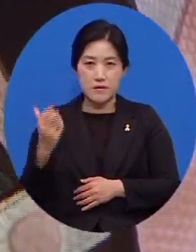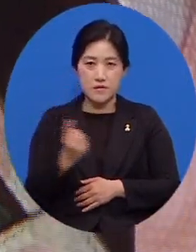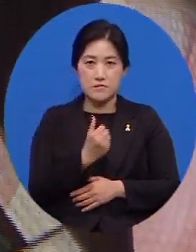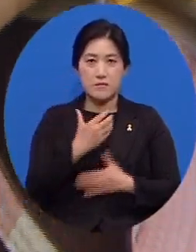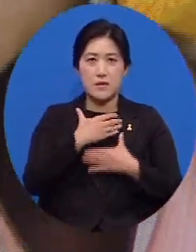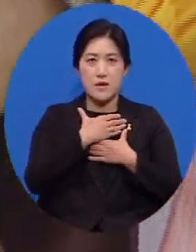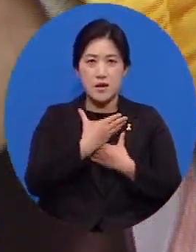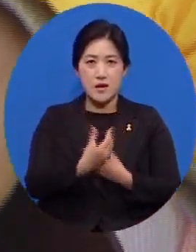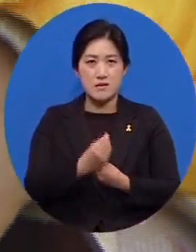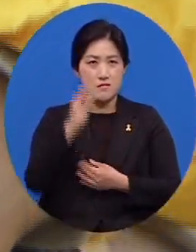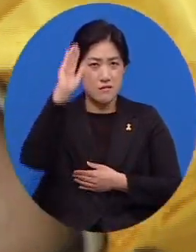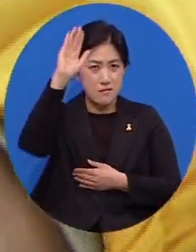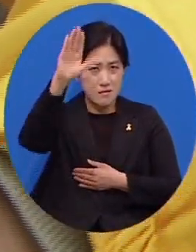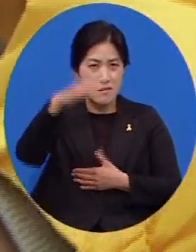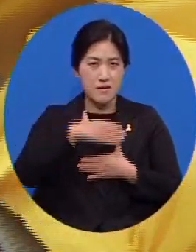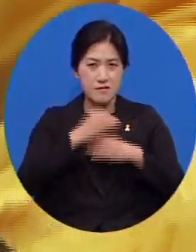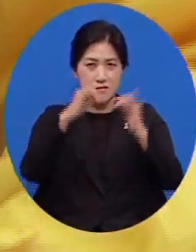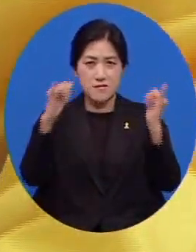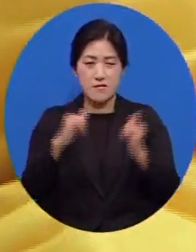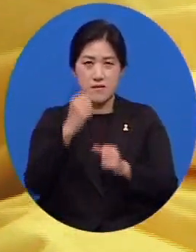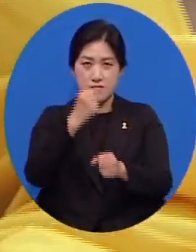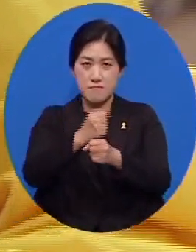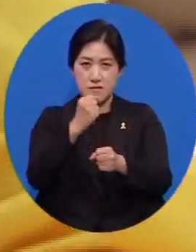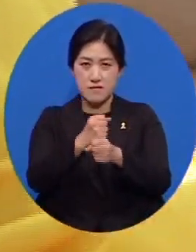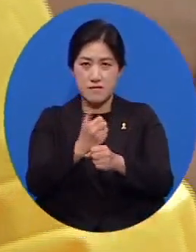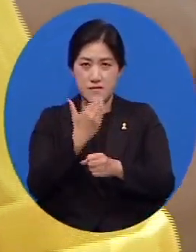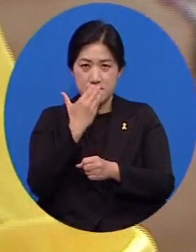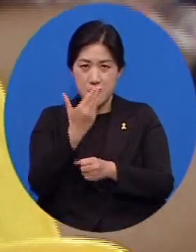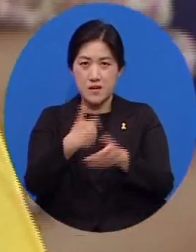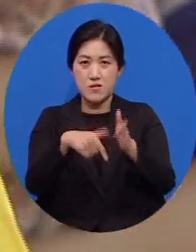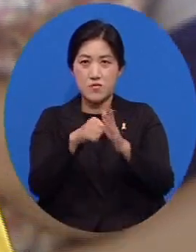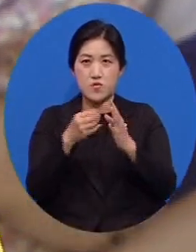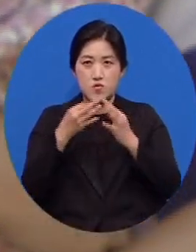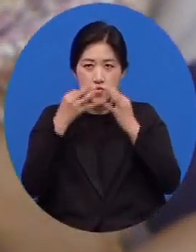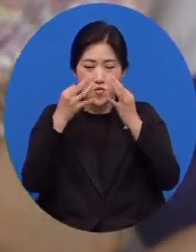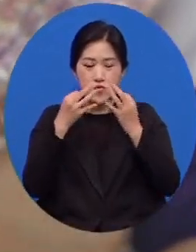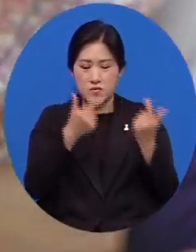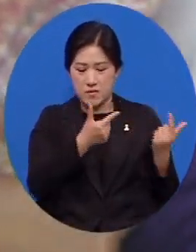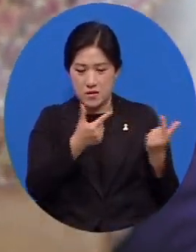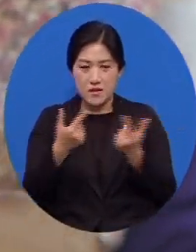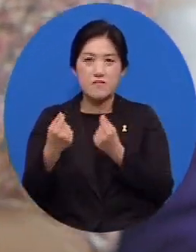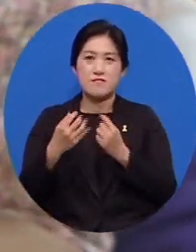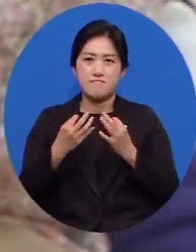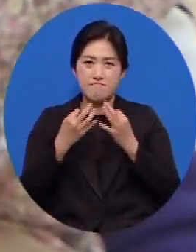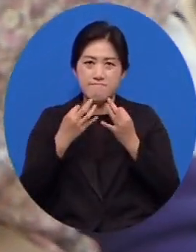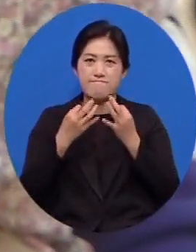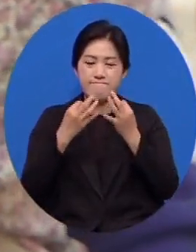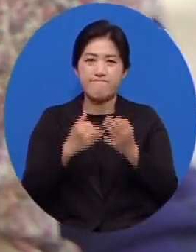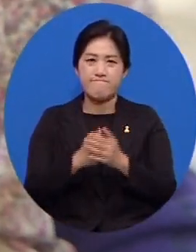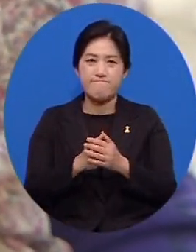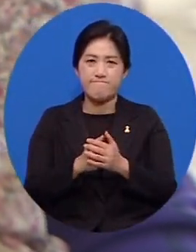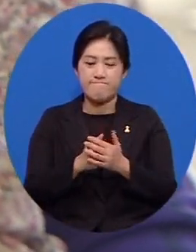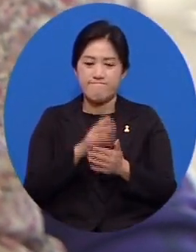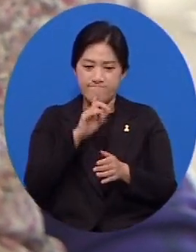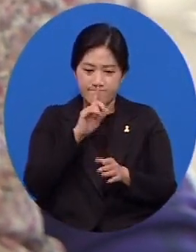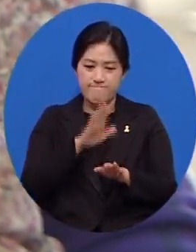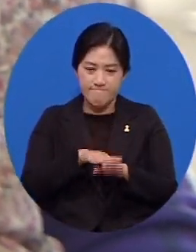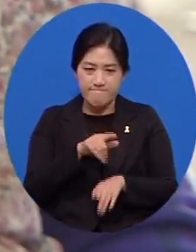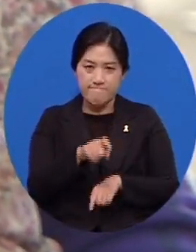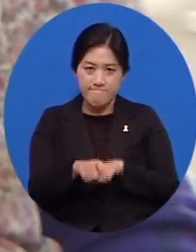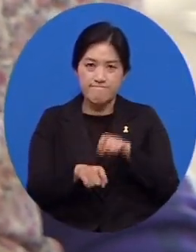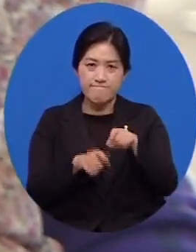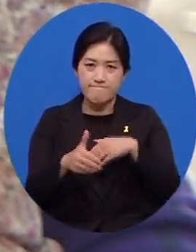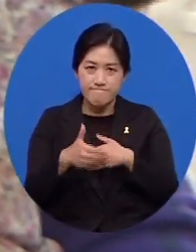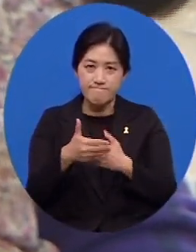안전한 미래를 만들 수 있는 노력을 다 함께 묵묵히 해왔습니다.